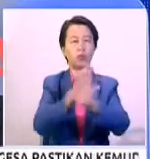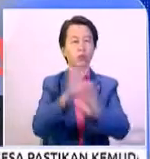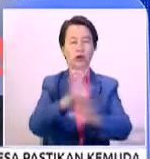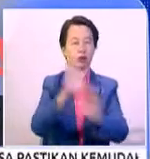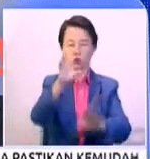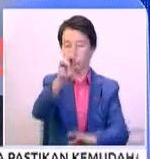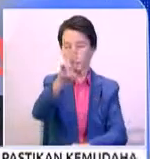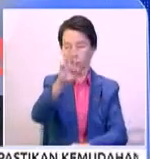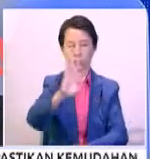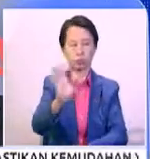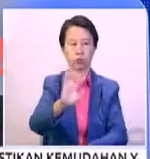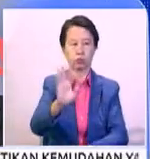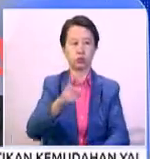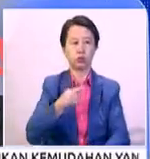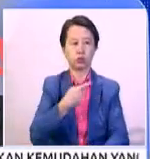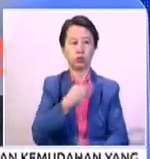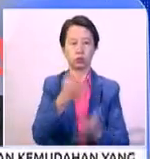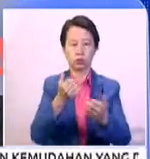nak